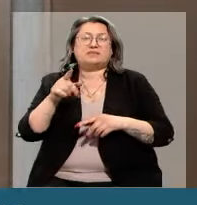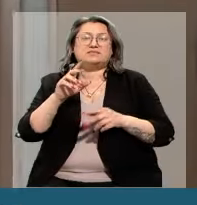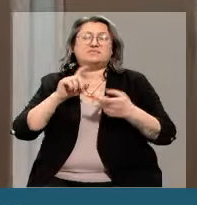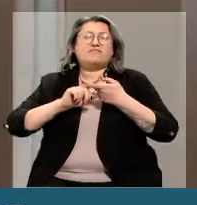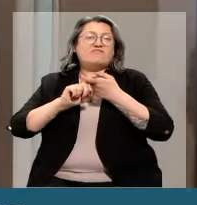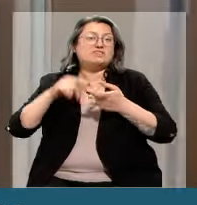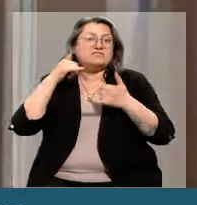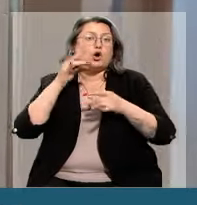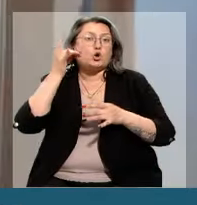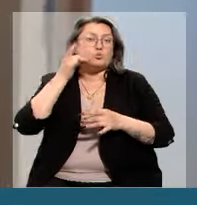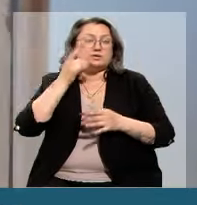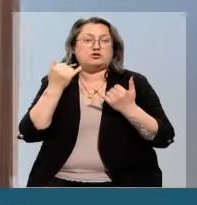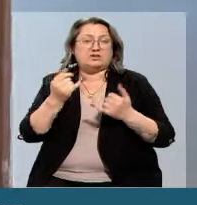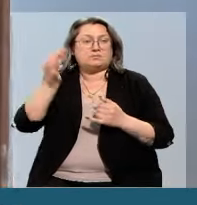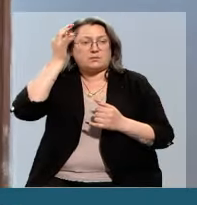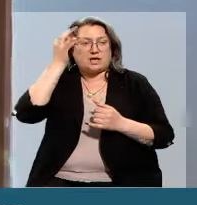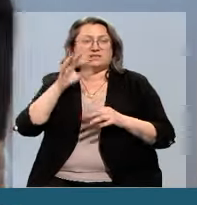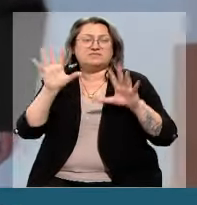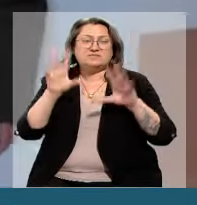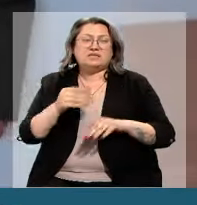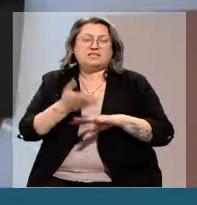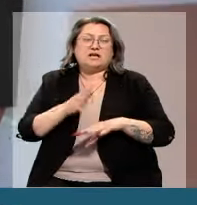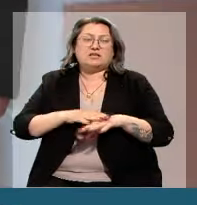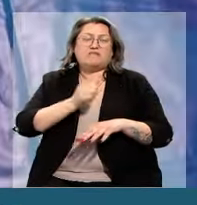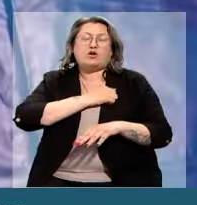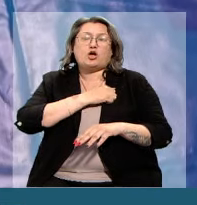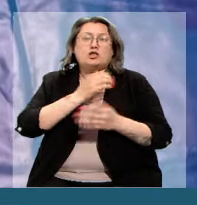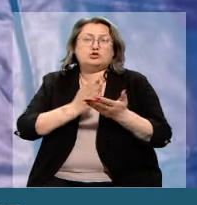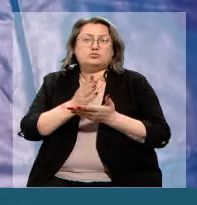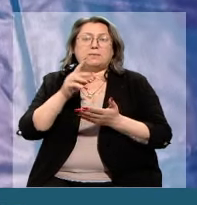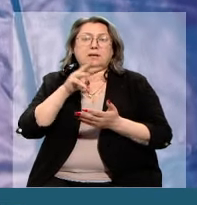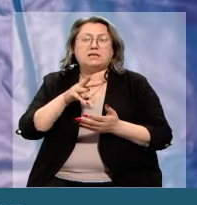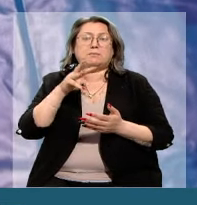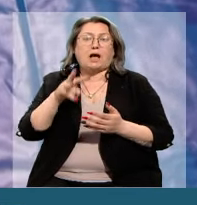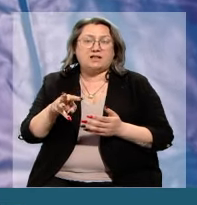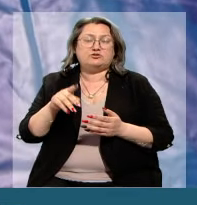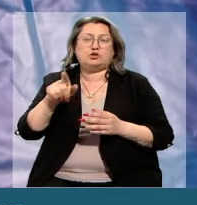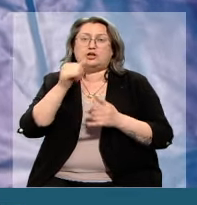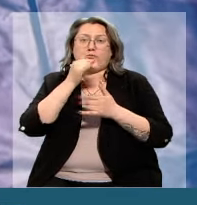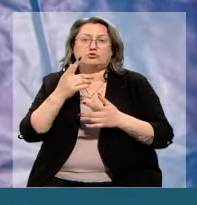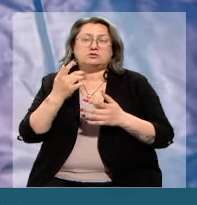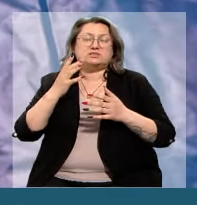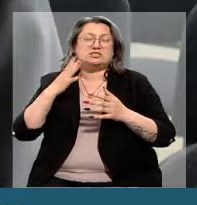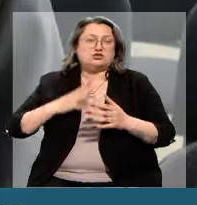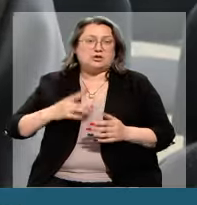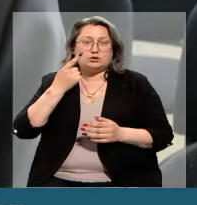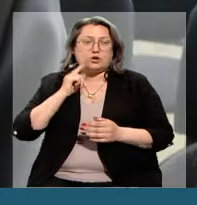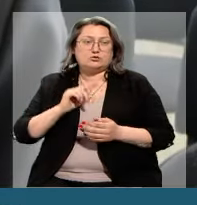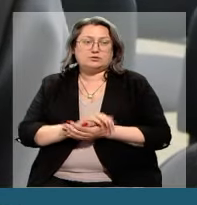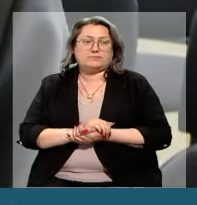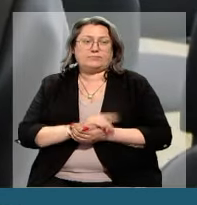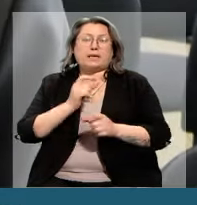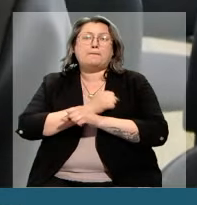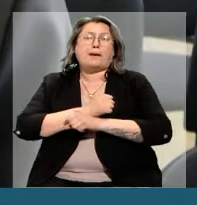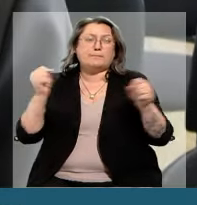связистом в Румынию. Сейчас, вспоминая все тяготы военной службы, Михаил Михайлович не может сдержать слез. И